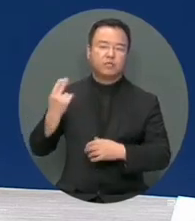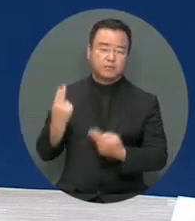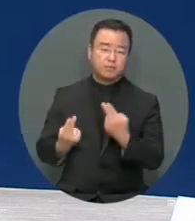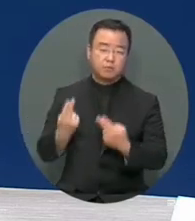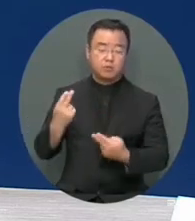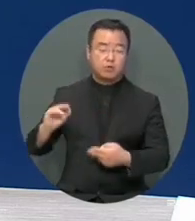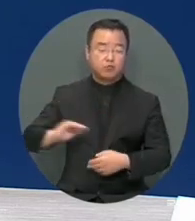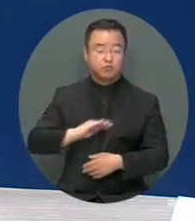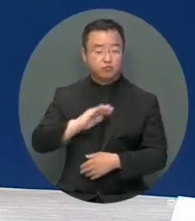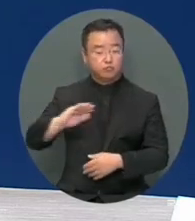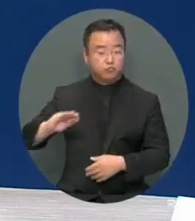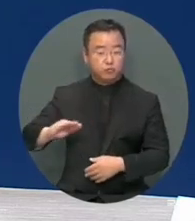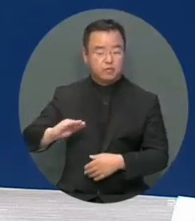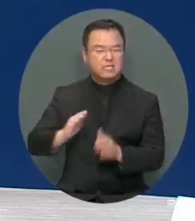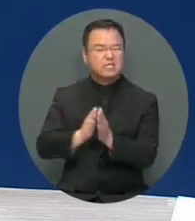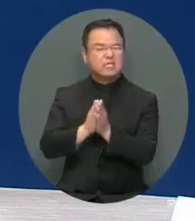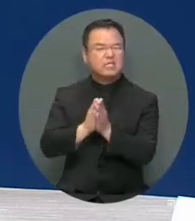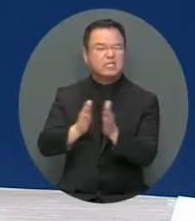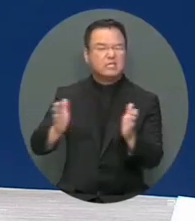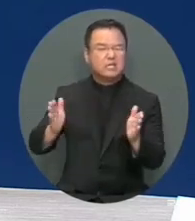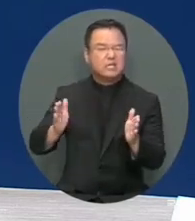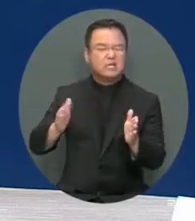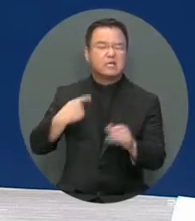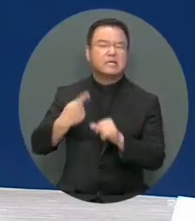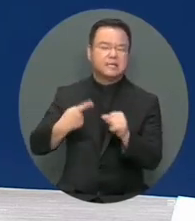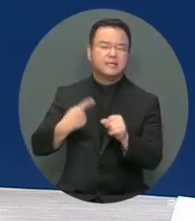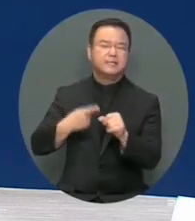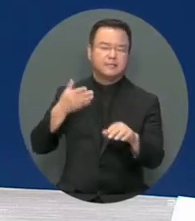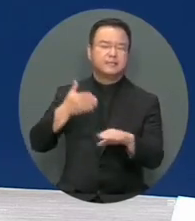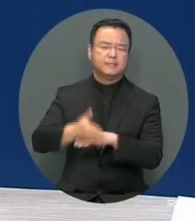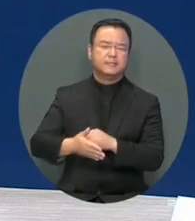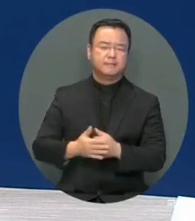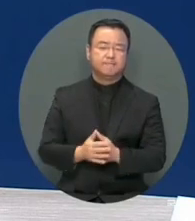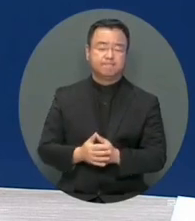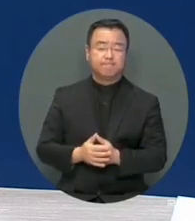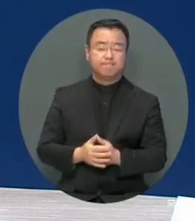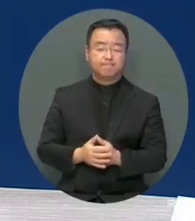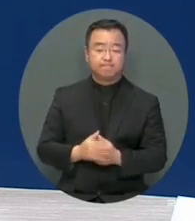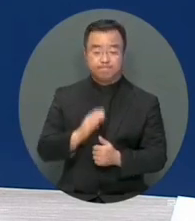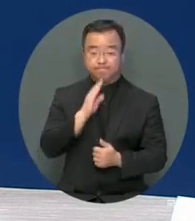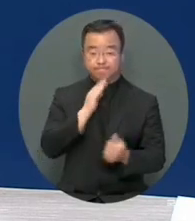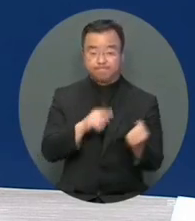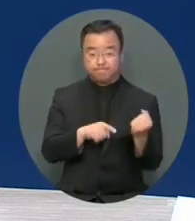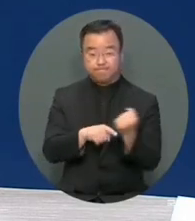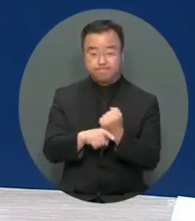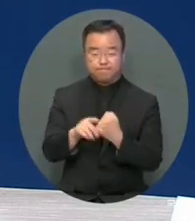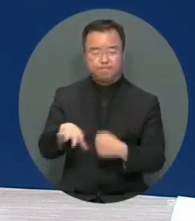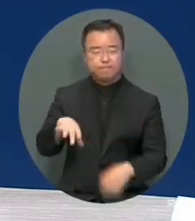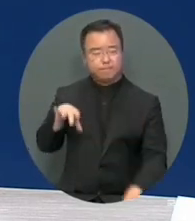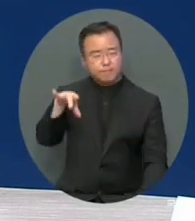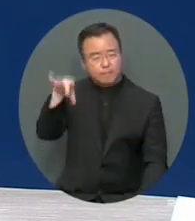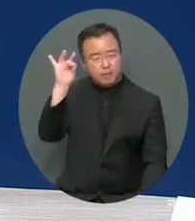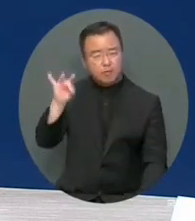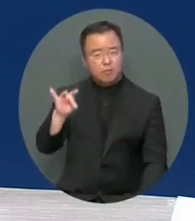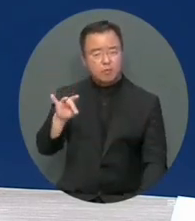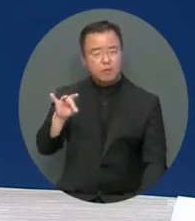1년 정도 늦게 시작을 했습니다. 그러다 보니까 초기에는 과연 우리가